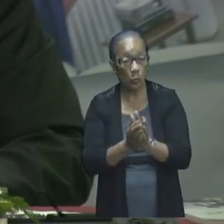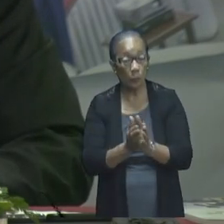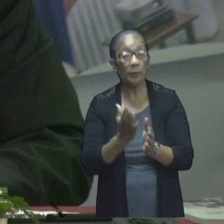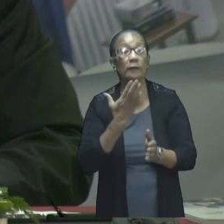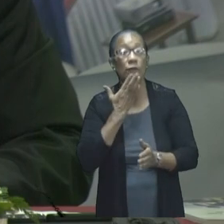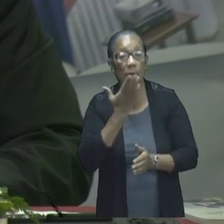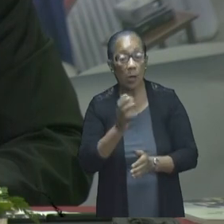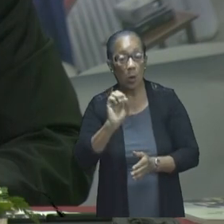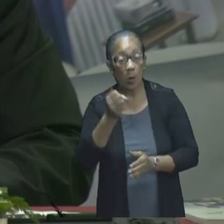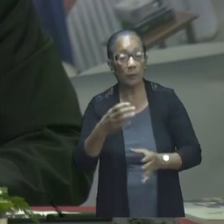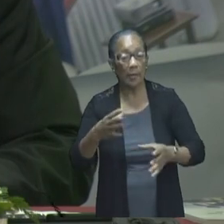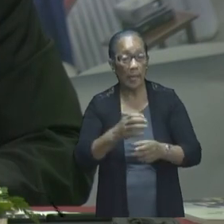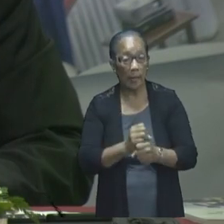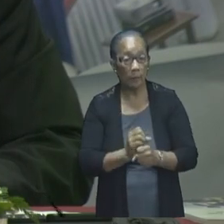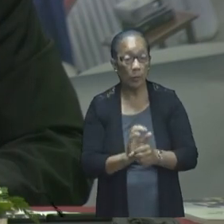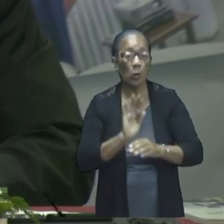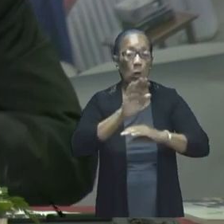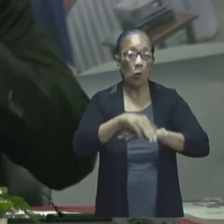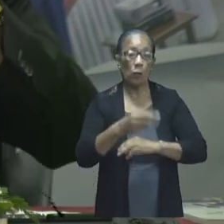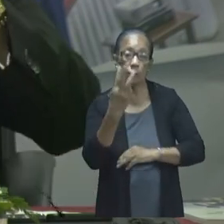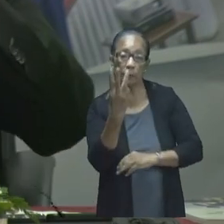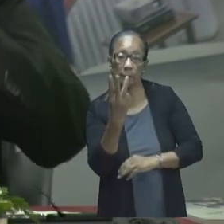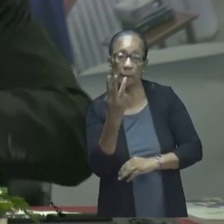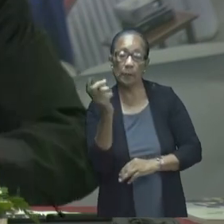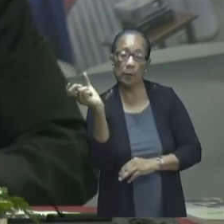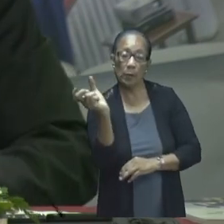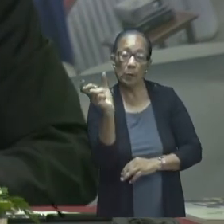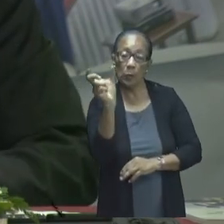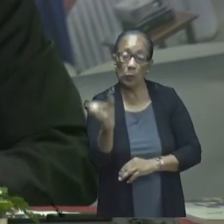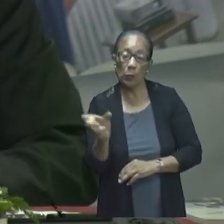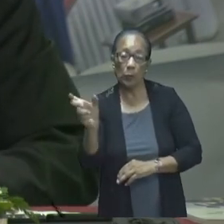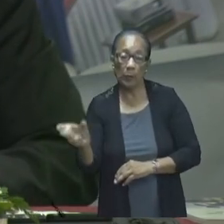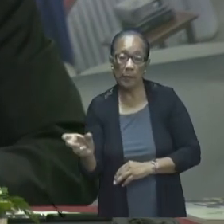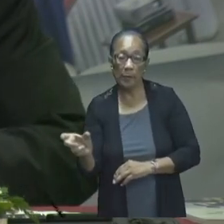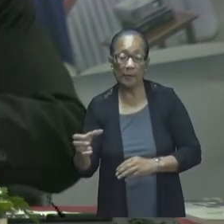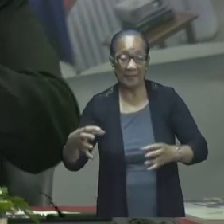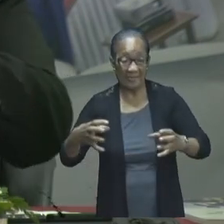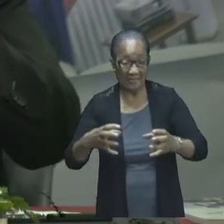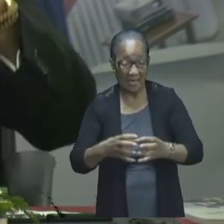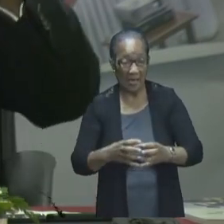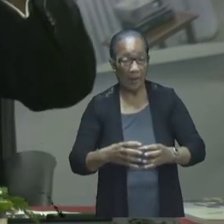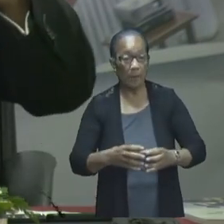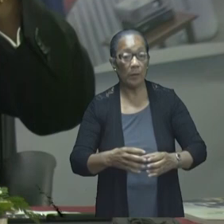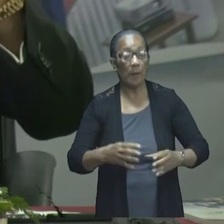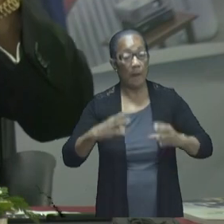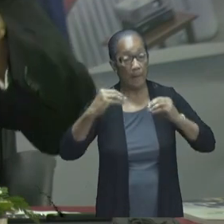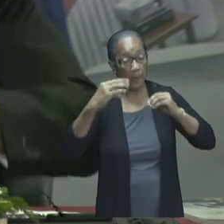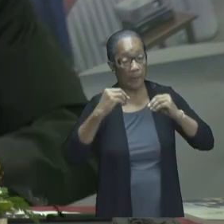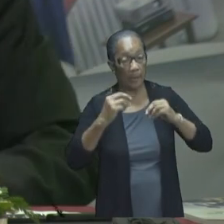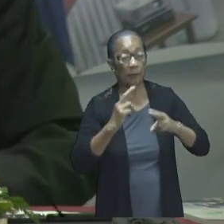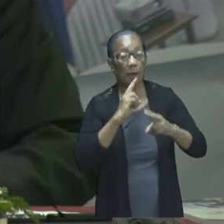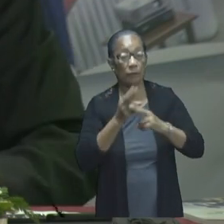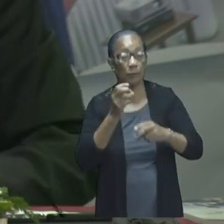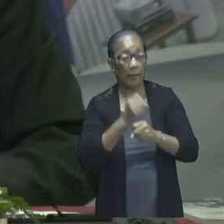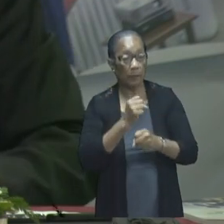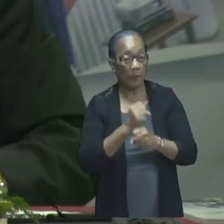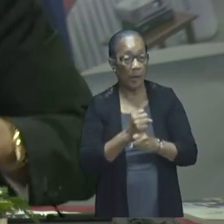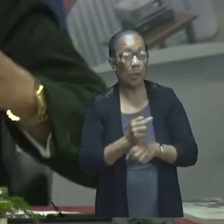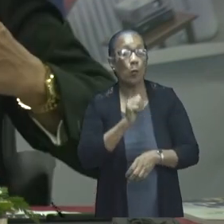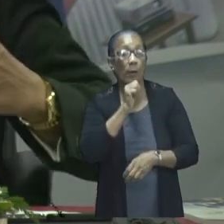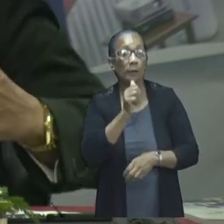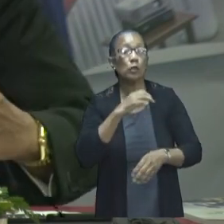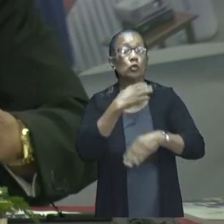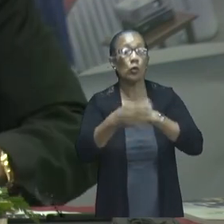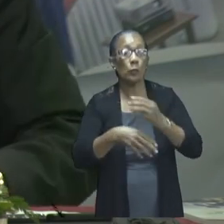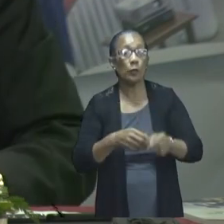en over drie weken zit al weer binnen de regerende gewoon kijken wat de stand van zaken is en wat de ministers en ministeries gedaan hebben met die aanbevelingen zodat